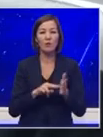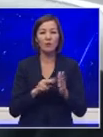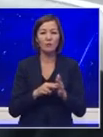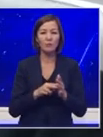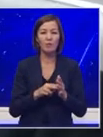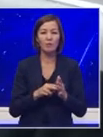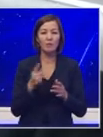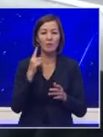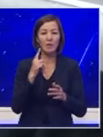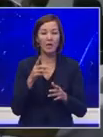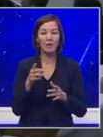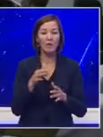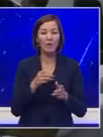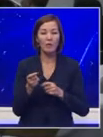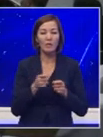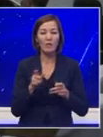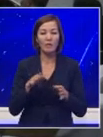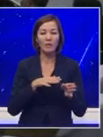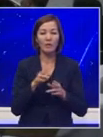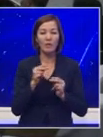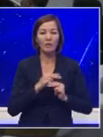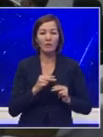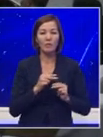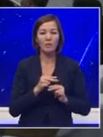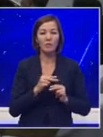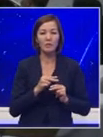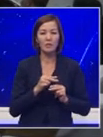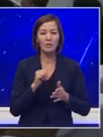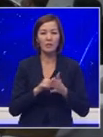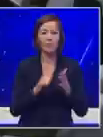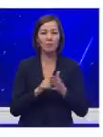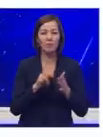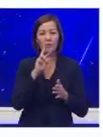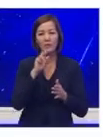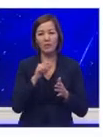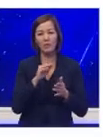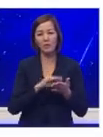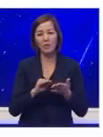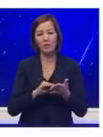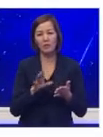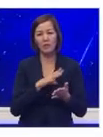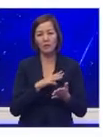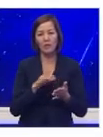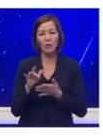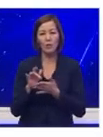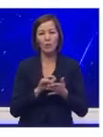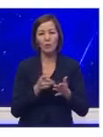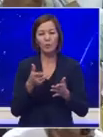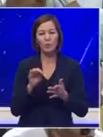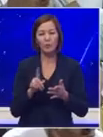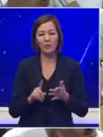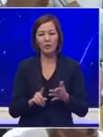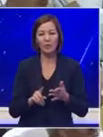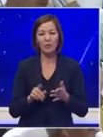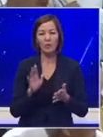жоспарларын тыңдаған өңір басшысы атқарылған жұмыстардың ақсаған тұстарын түртіп алыпты. Мәселен, аймақта туризм, газдандыру,